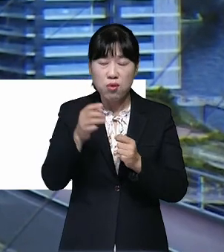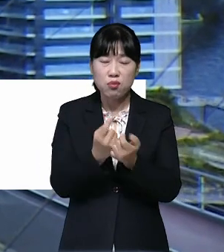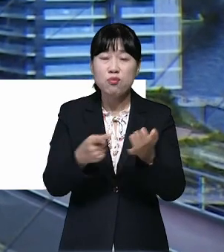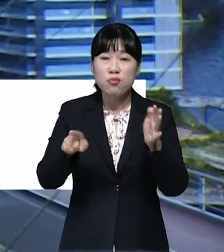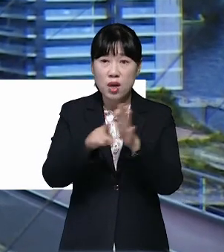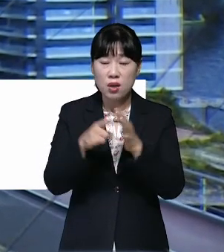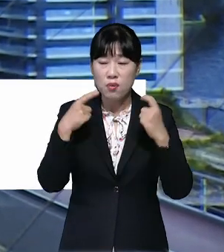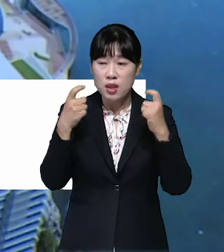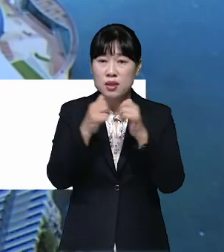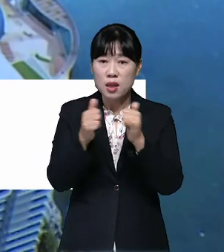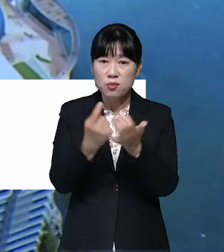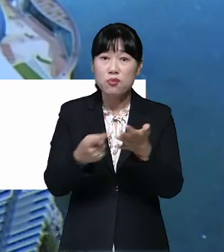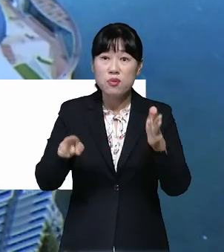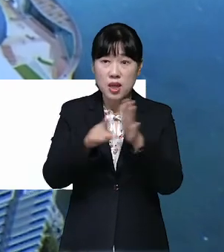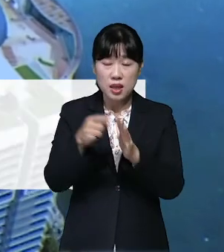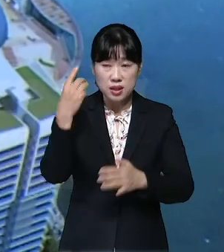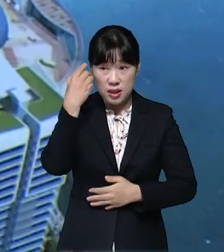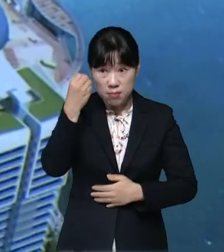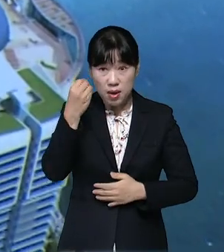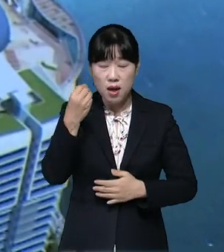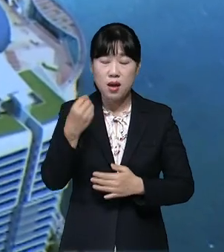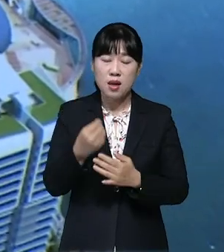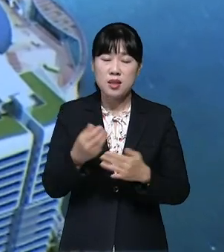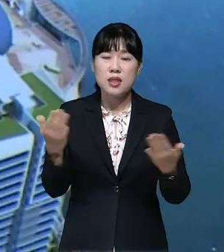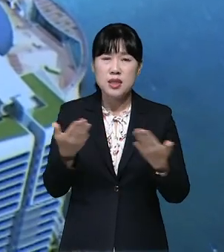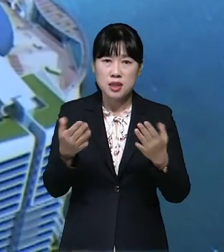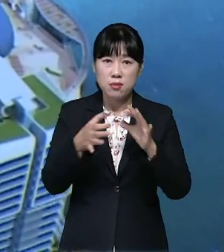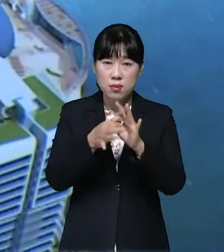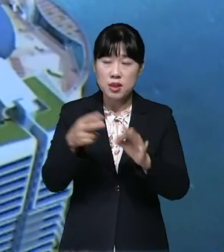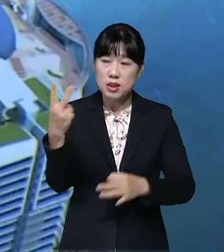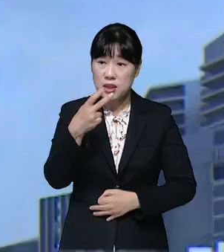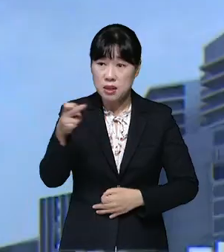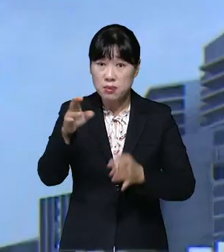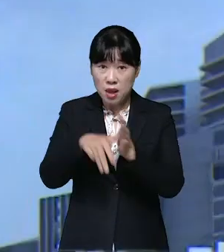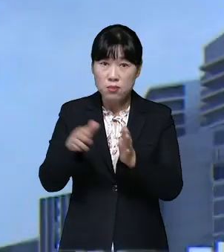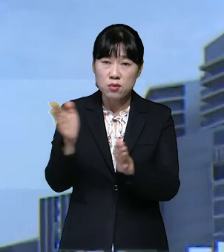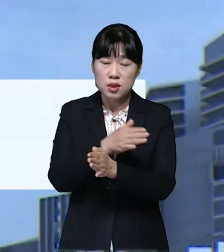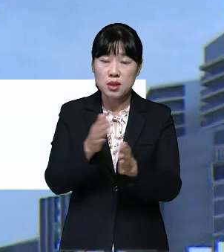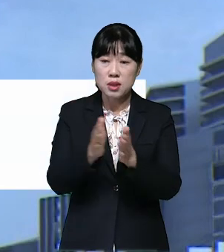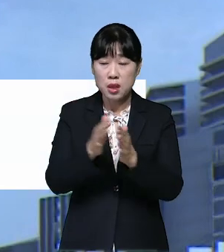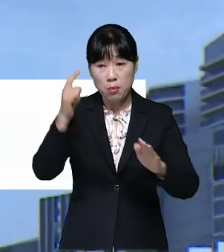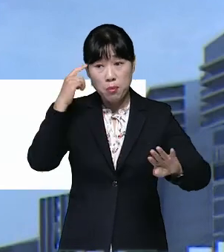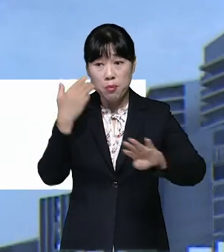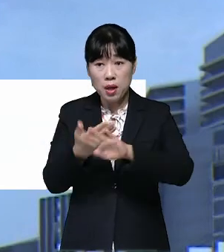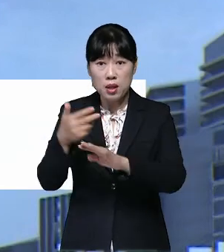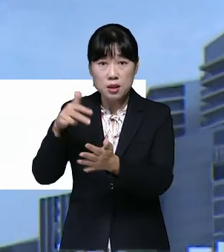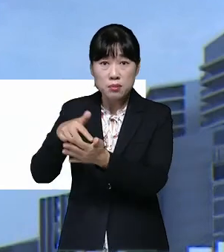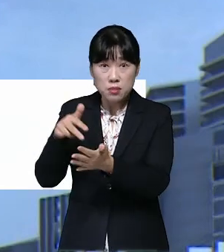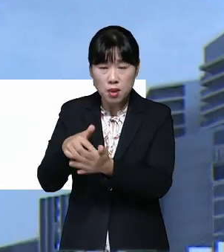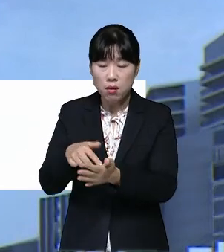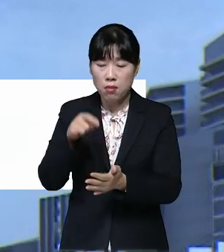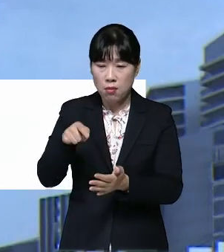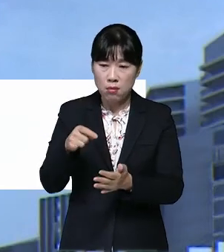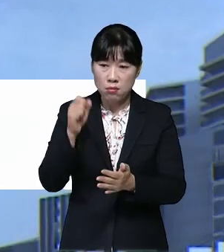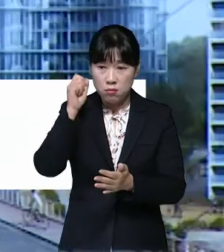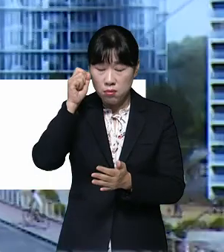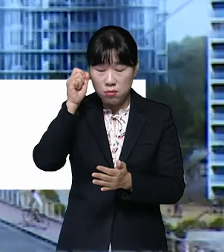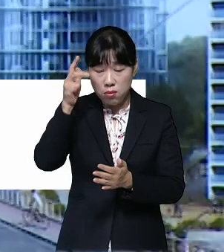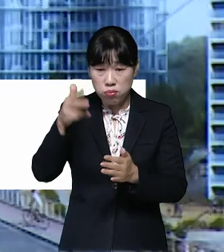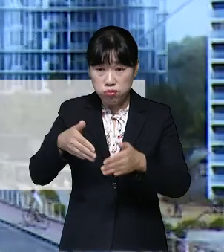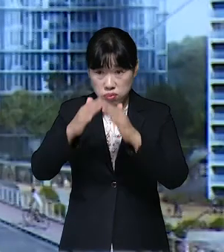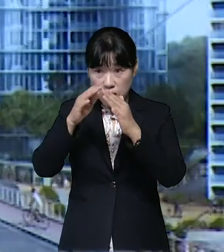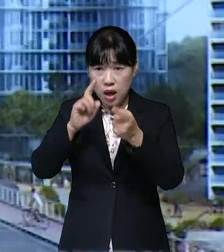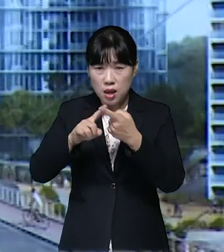숙박업으로 지난 2012년 도입됐습니다. 반대 측은 레지던스 개발이 사업자의 분양 수익만을 위한